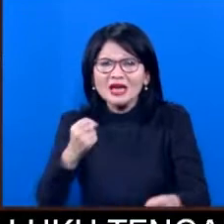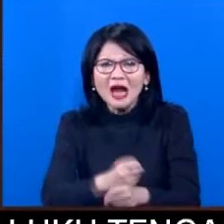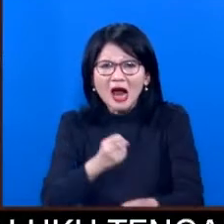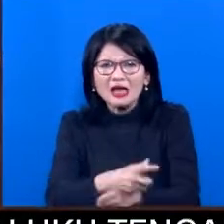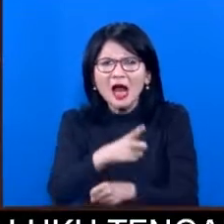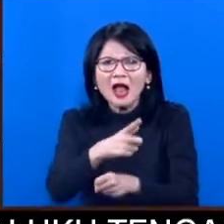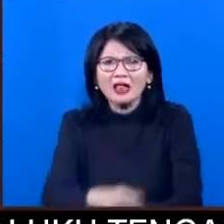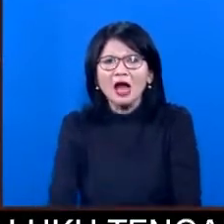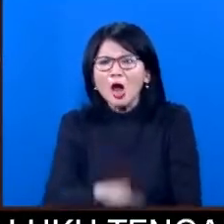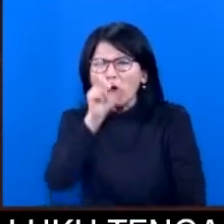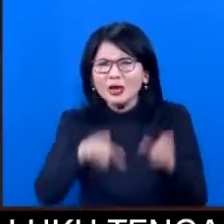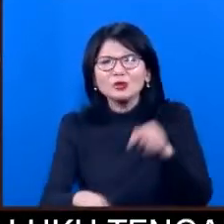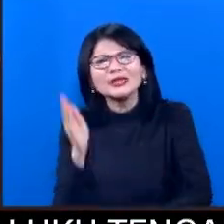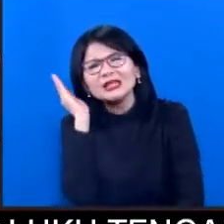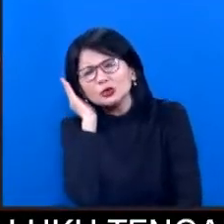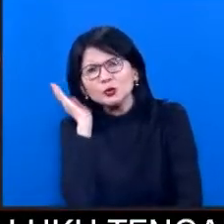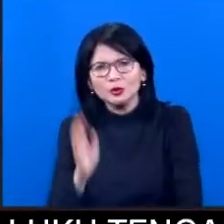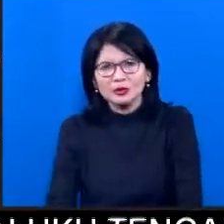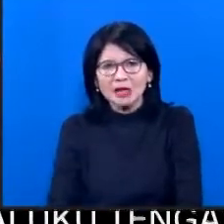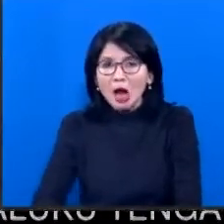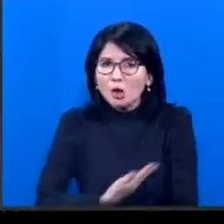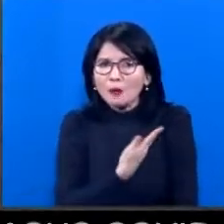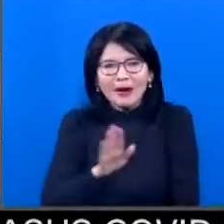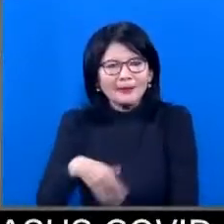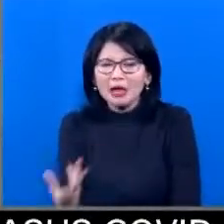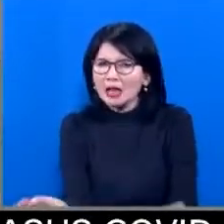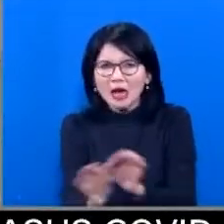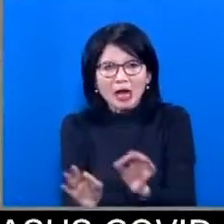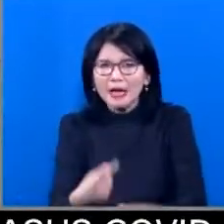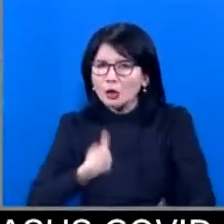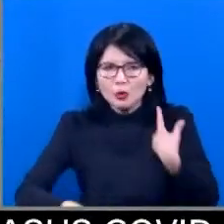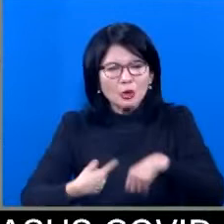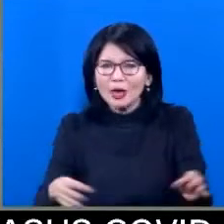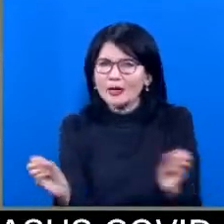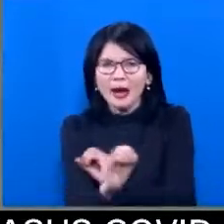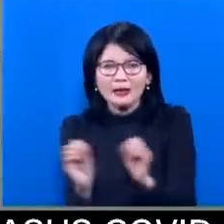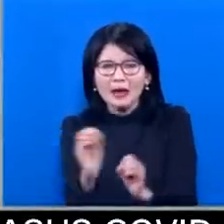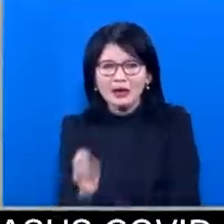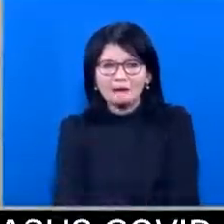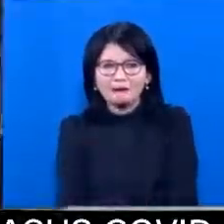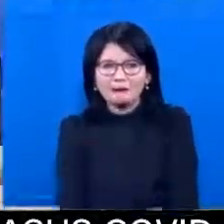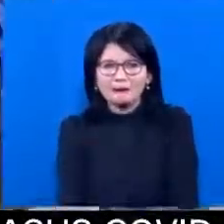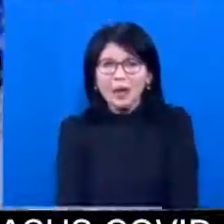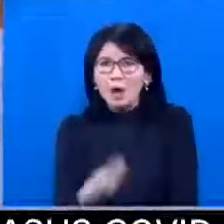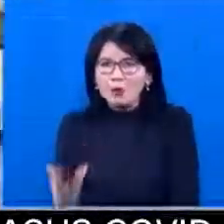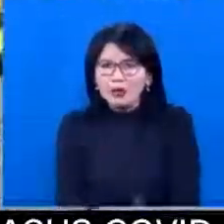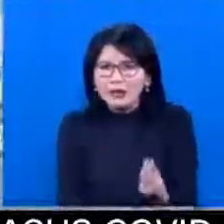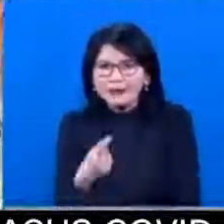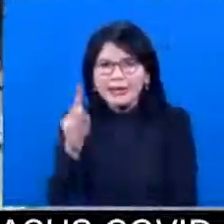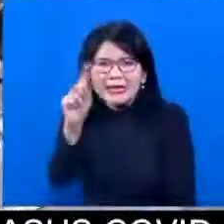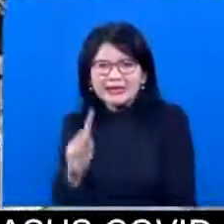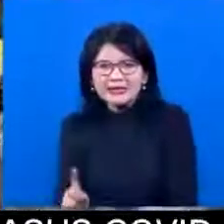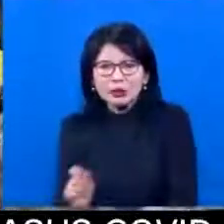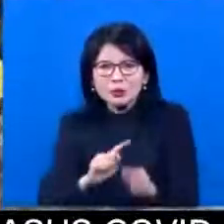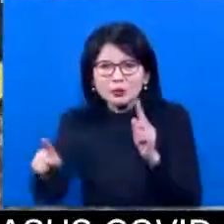mereka sedang tertidur. Tidak ada korban jiwa maupun luka dalam peristiwa ini. Dugaan sementara api berasal dari korsleting